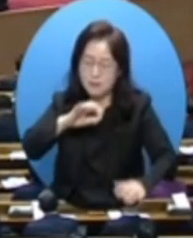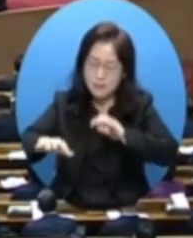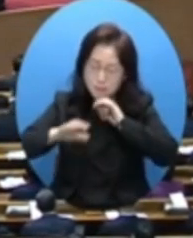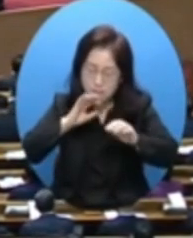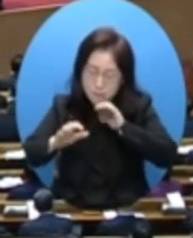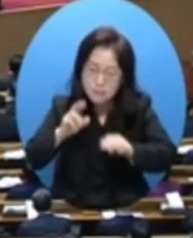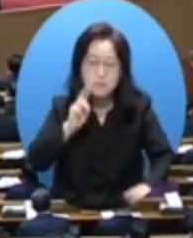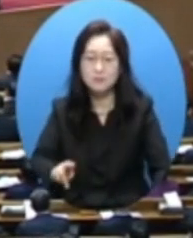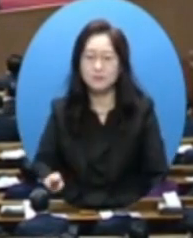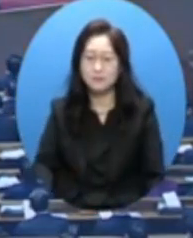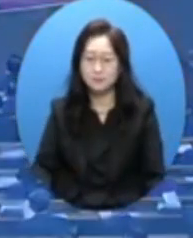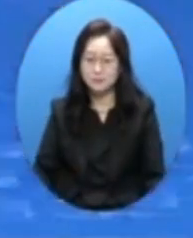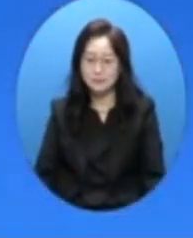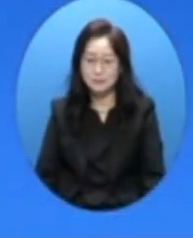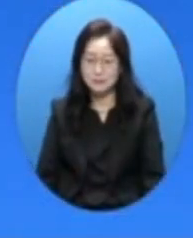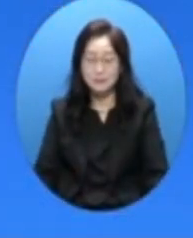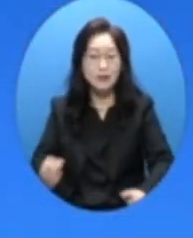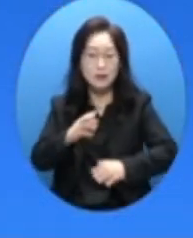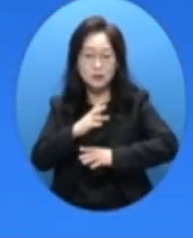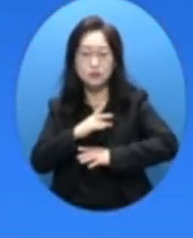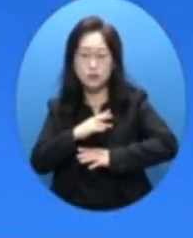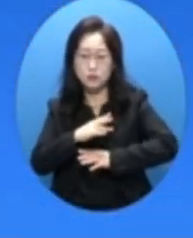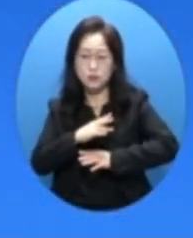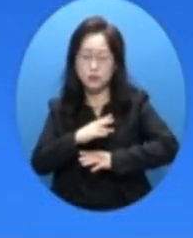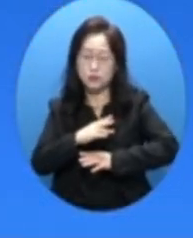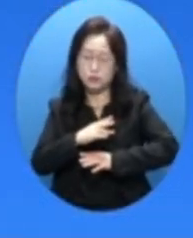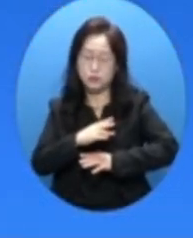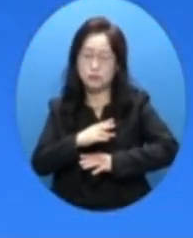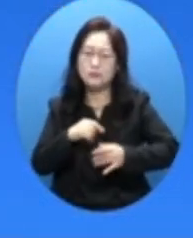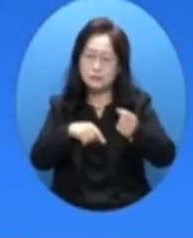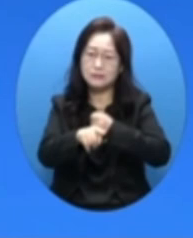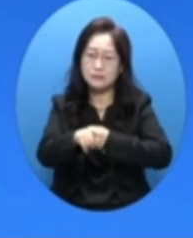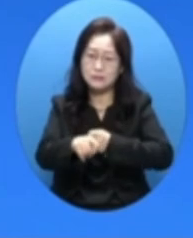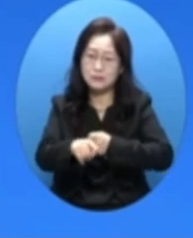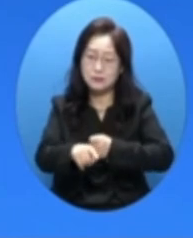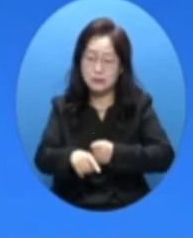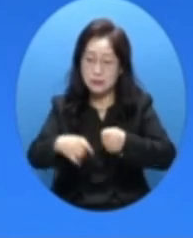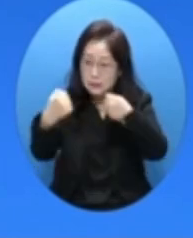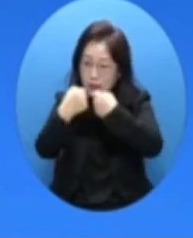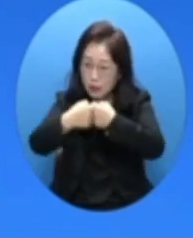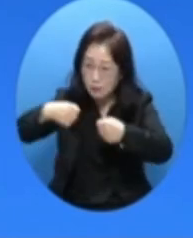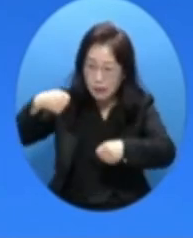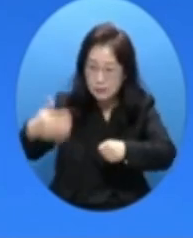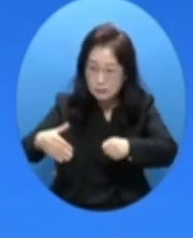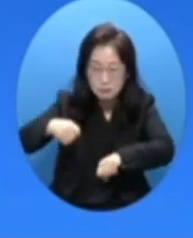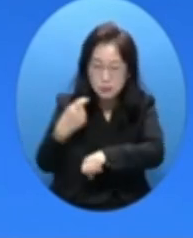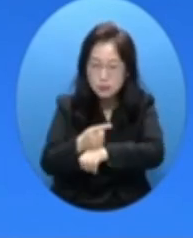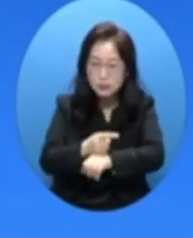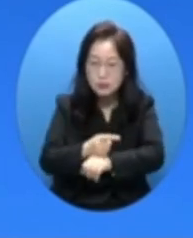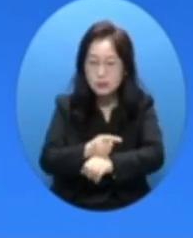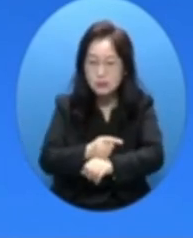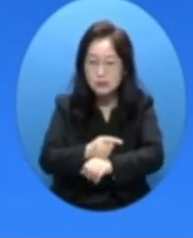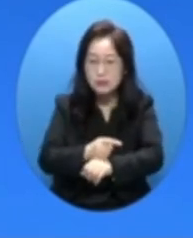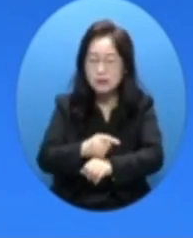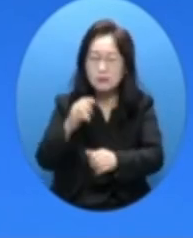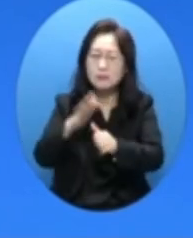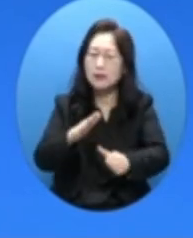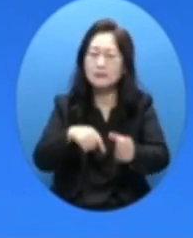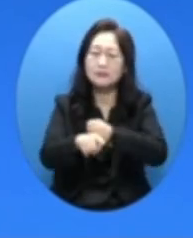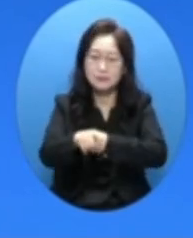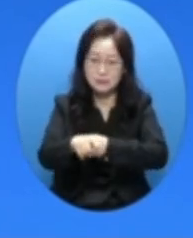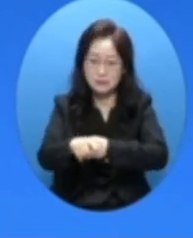불평을 쏟아 놓았습니다 두려움이 이렇게 무서운 것입니다 싸 보기 전에 이미 그들은 진 것입니다 월명군